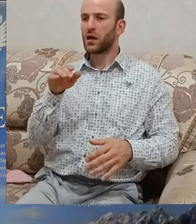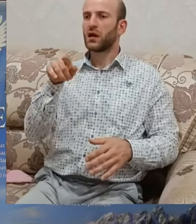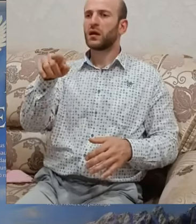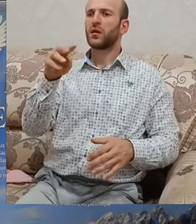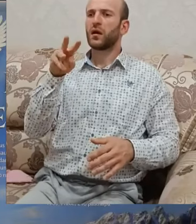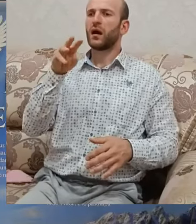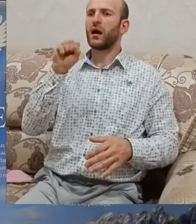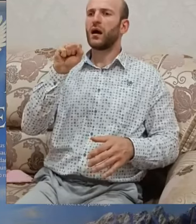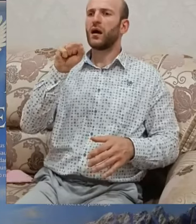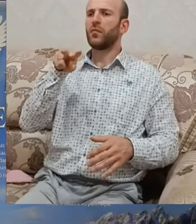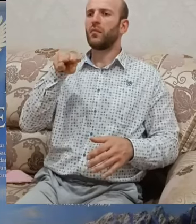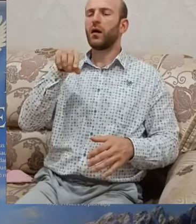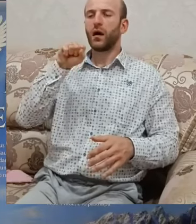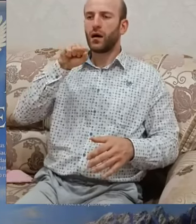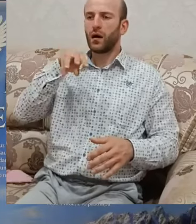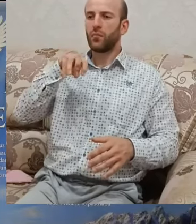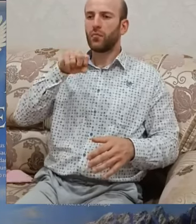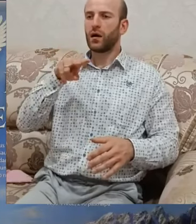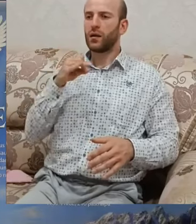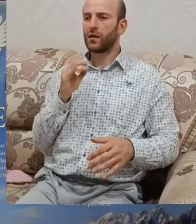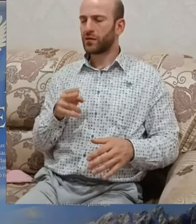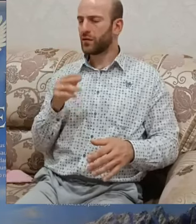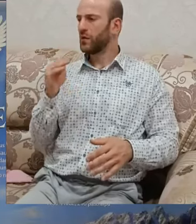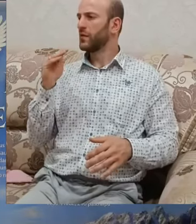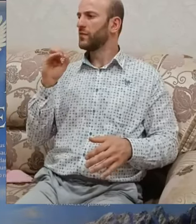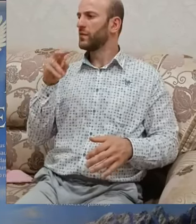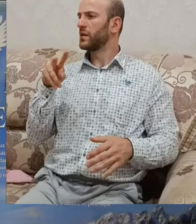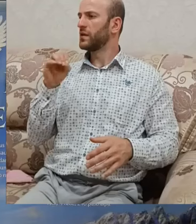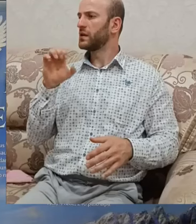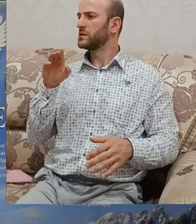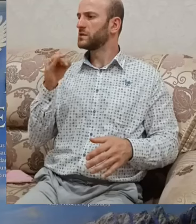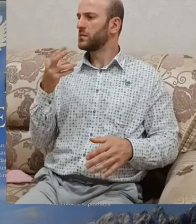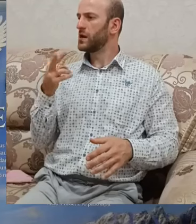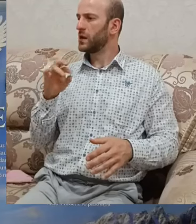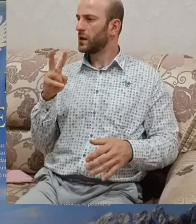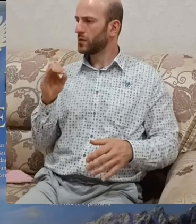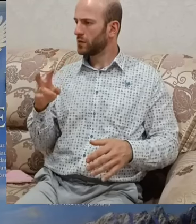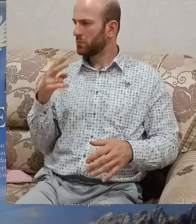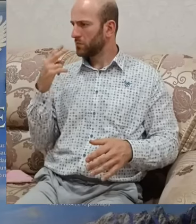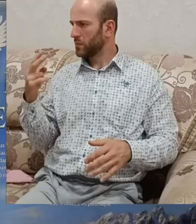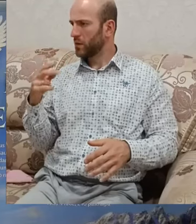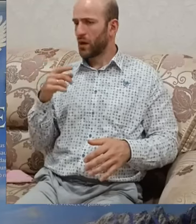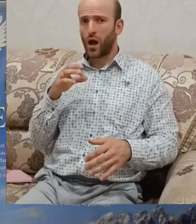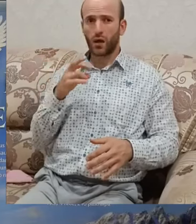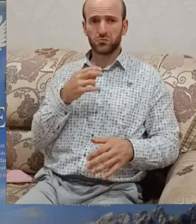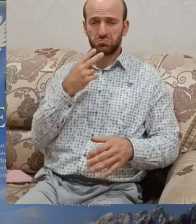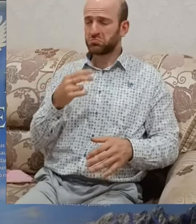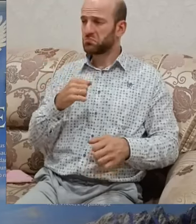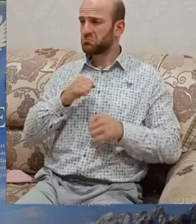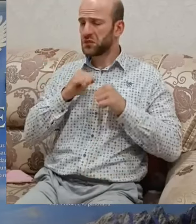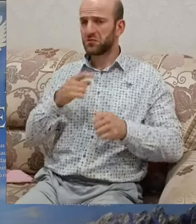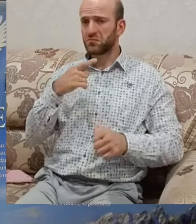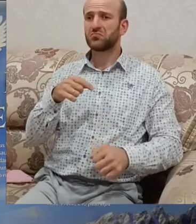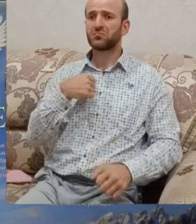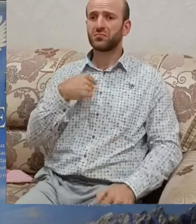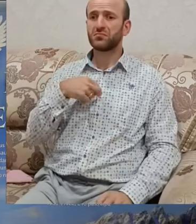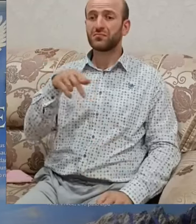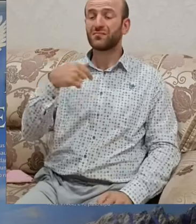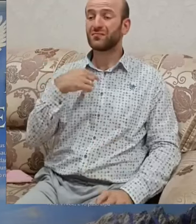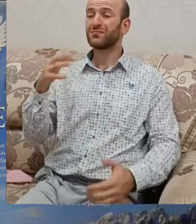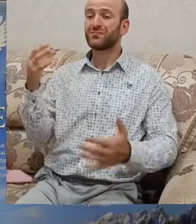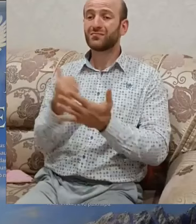nebuvo, как бы, чтобы, как будто их там не было, bet jie buvo. Но они там были. Ir jie buvo gigantai. И они